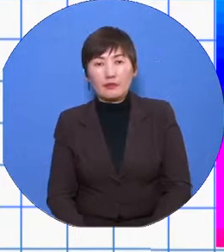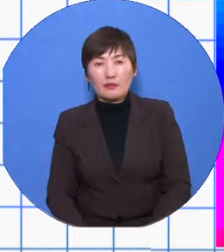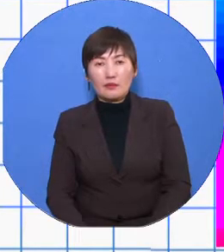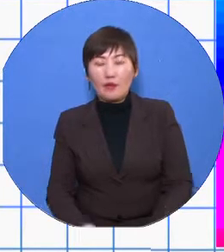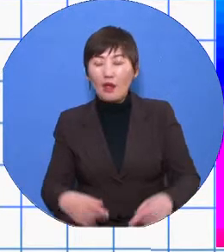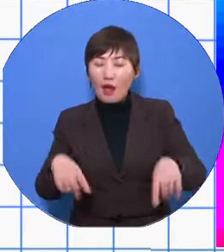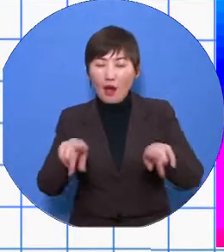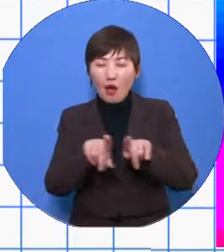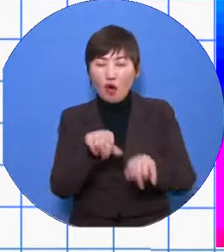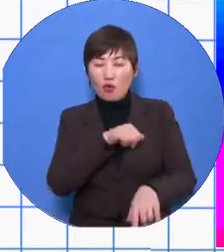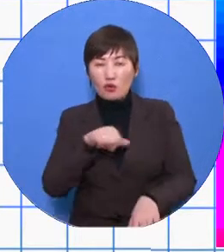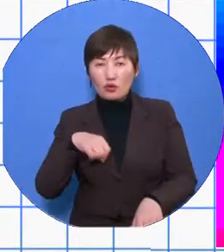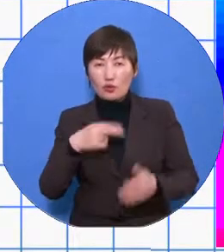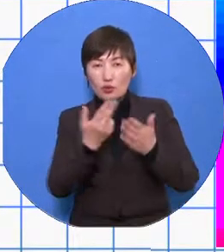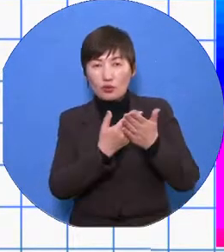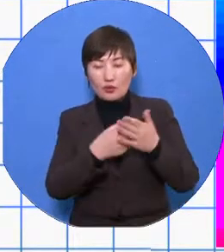гэдгийг харъя.